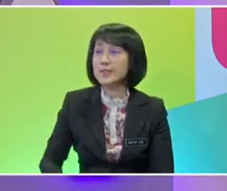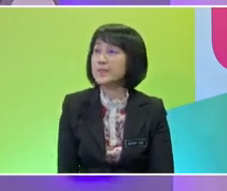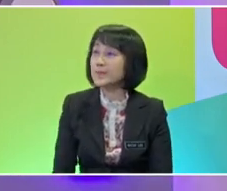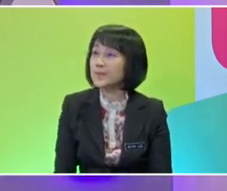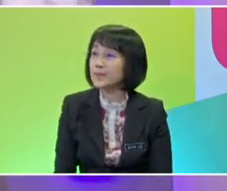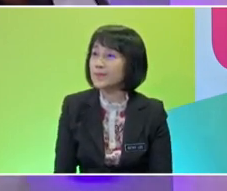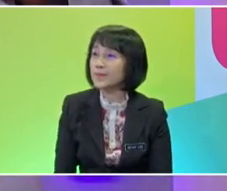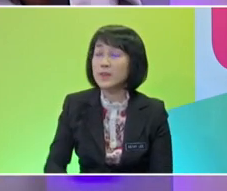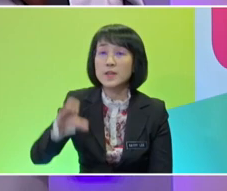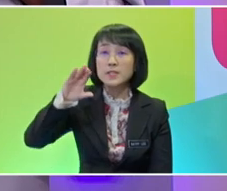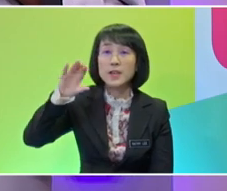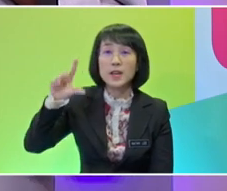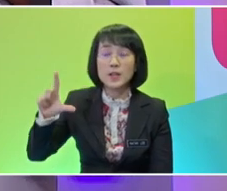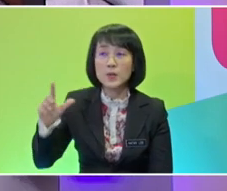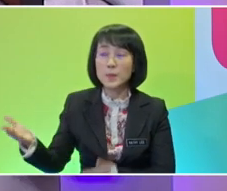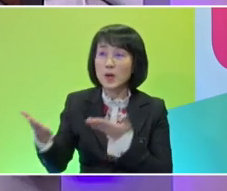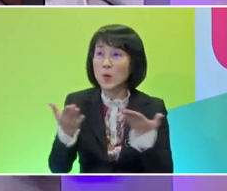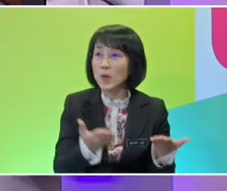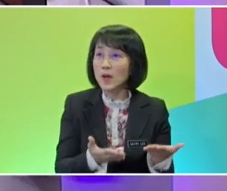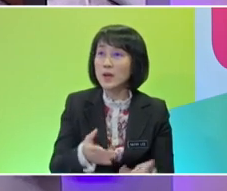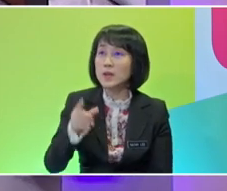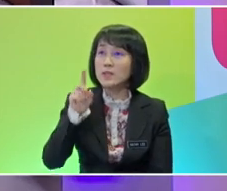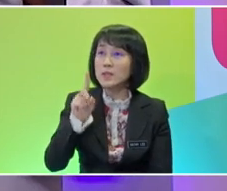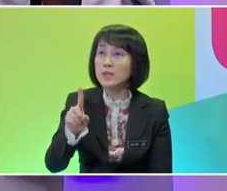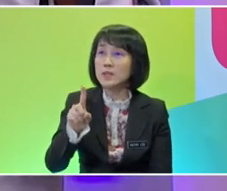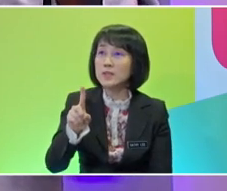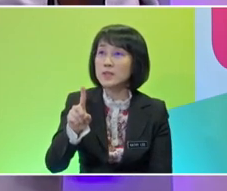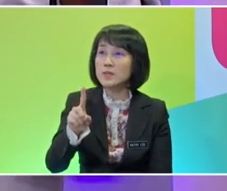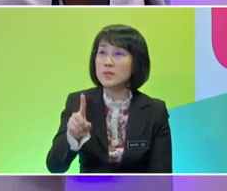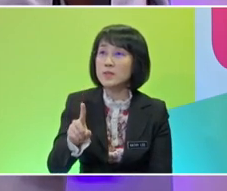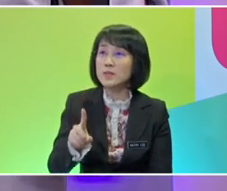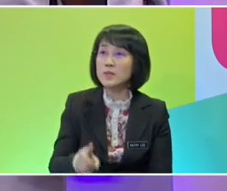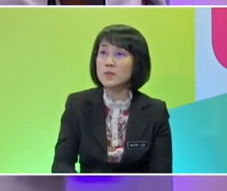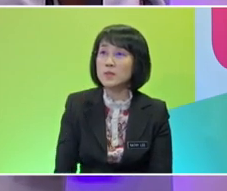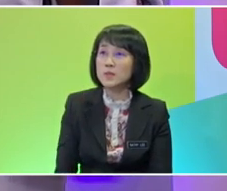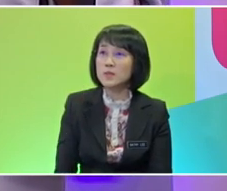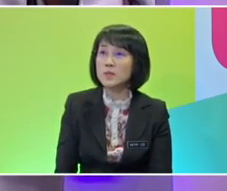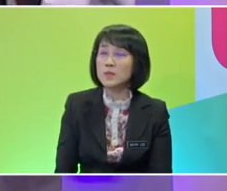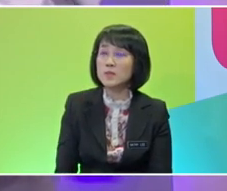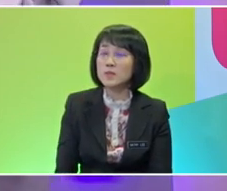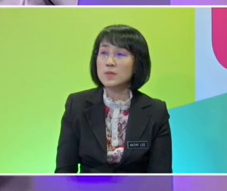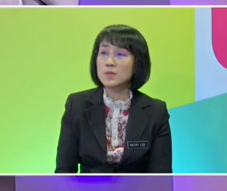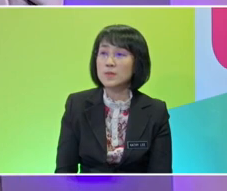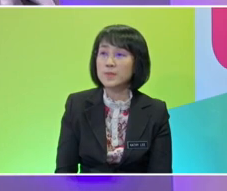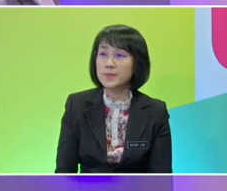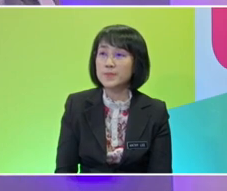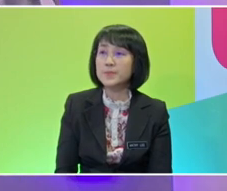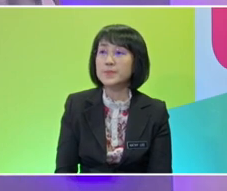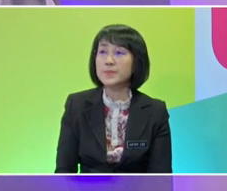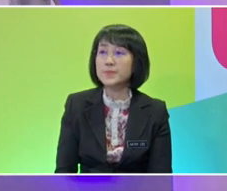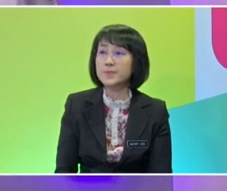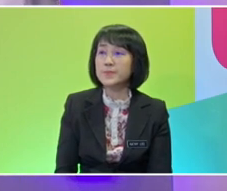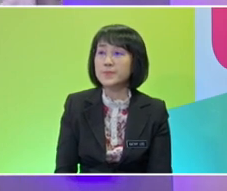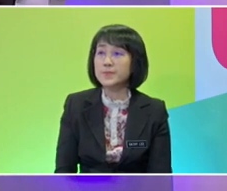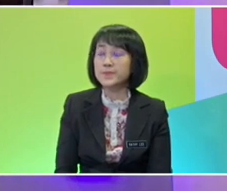e chinun telah membawa satu telah membawa satu evolusi ke